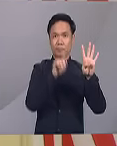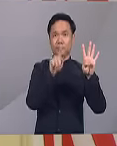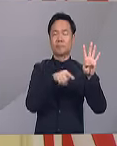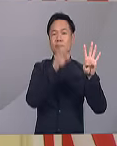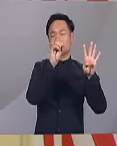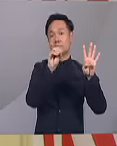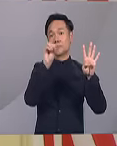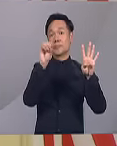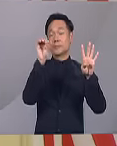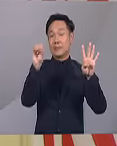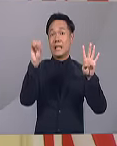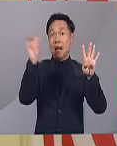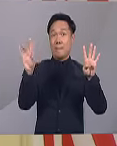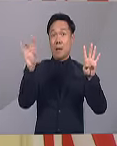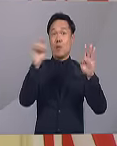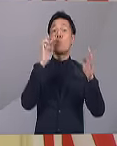4,908 restoran,